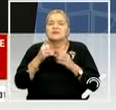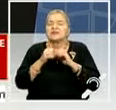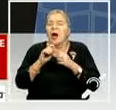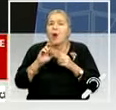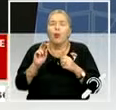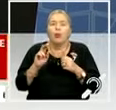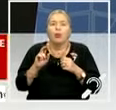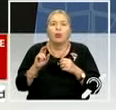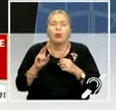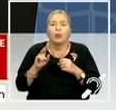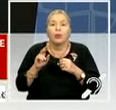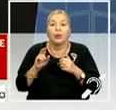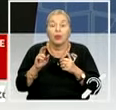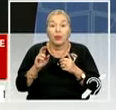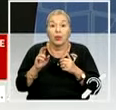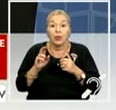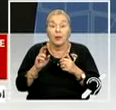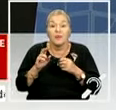afecta